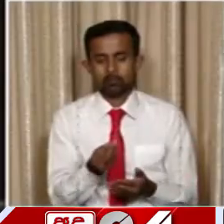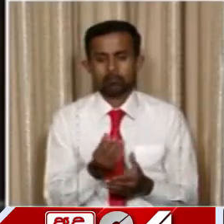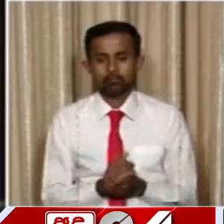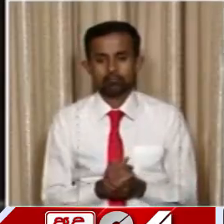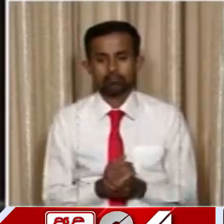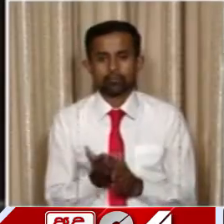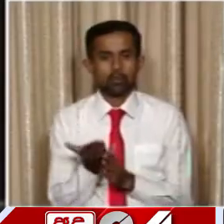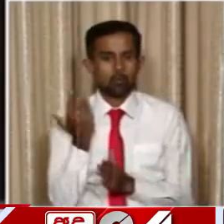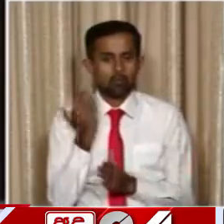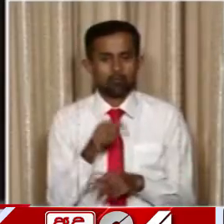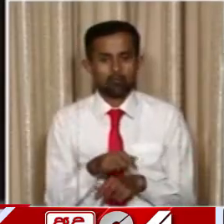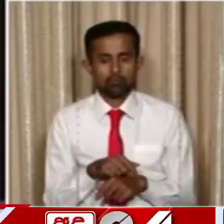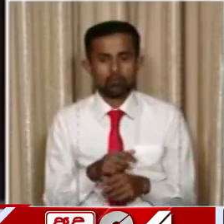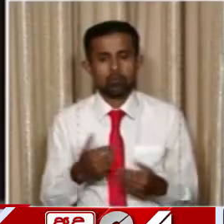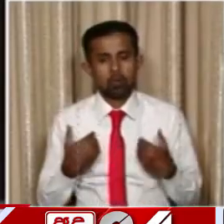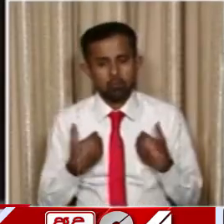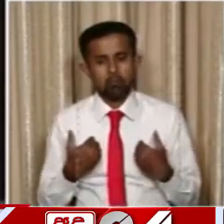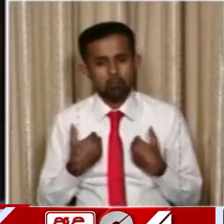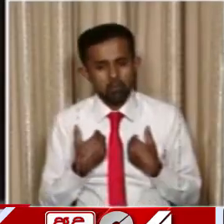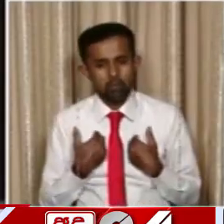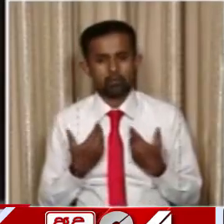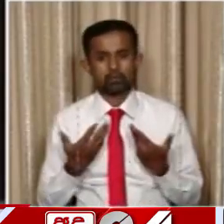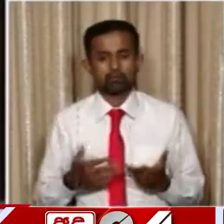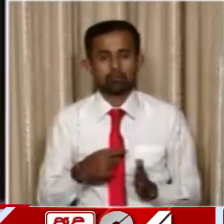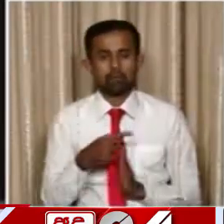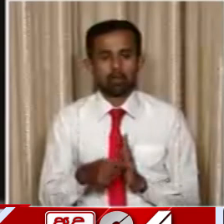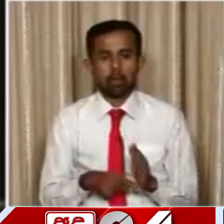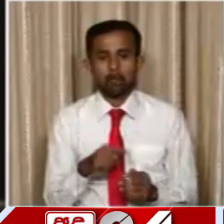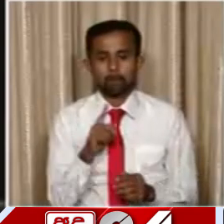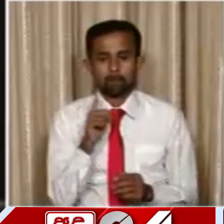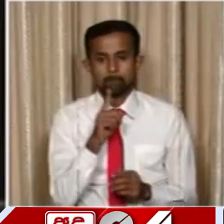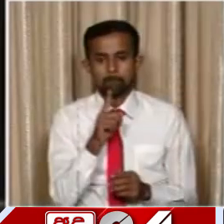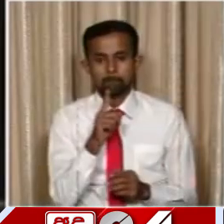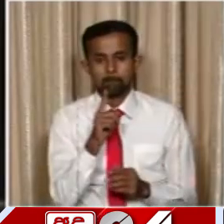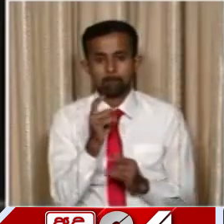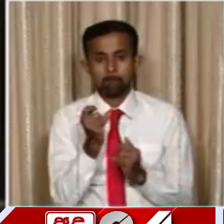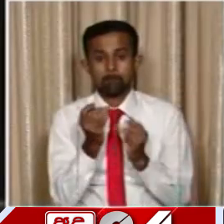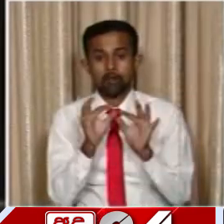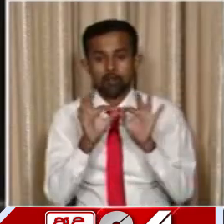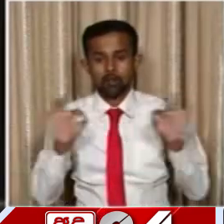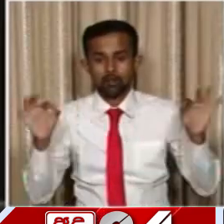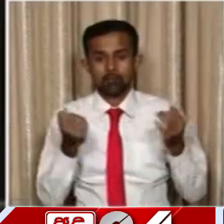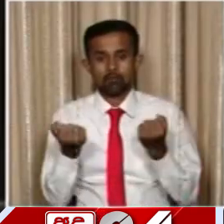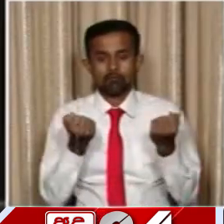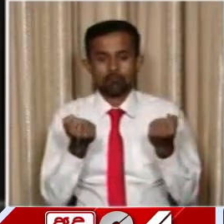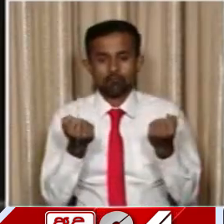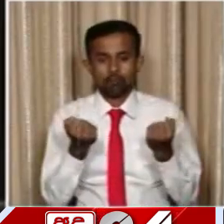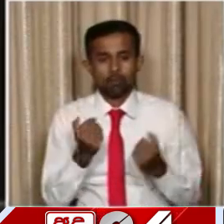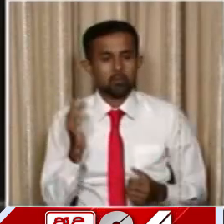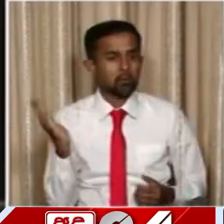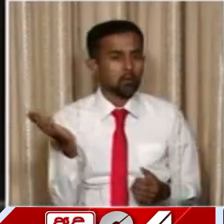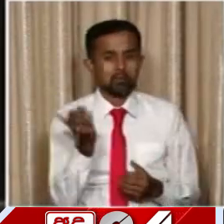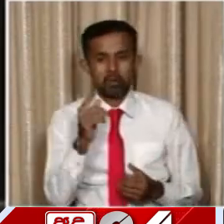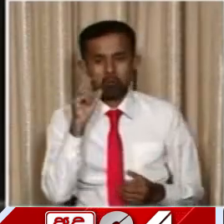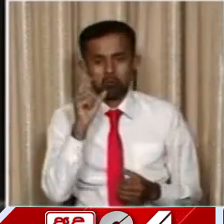අපි පහුගිය කාලේ සෑහෙන මහන්සුණා මේ ලංකාවේ පළවෙනිම කේබල් කා ව්‍යාපෘතිය ක්‍රියාත්මක කරන්න. අපි යන්න ඕන හැම තැනකම ගියා.